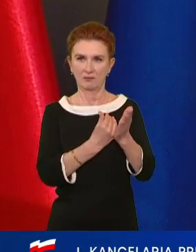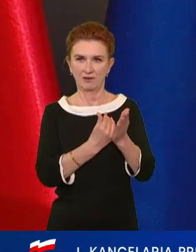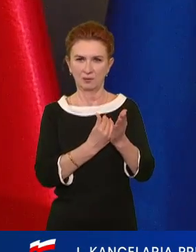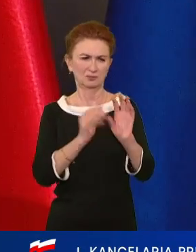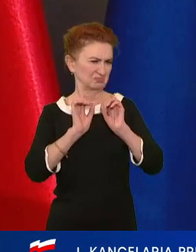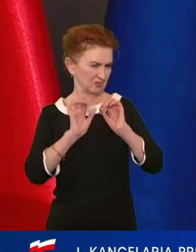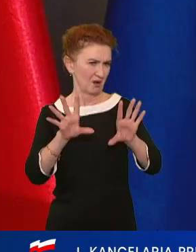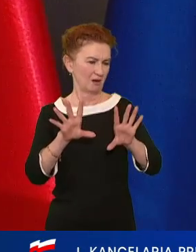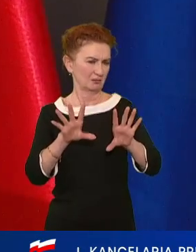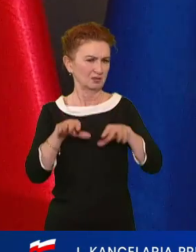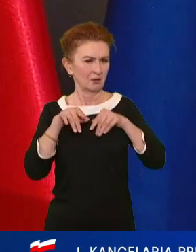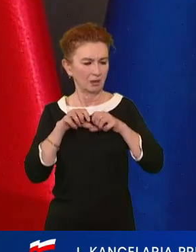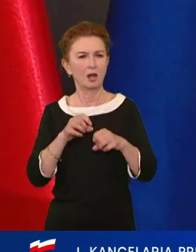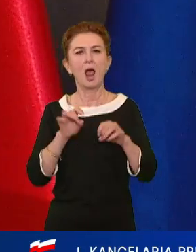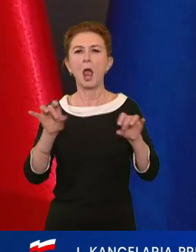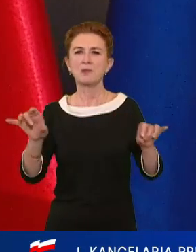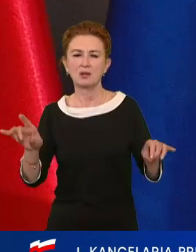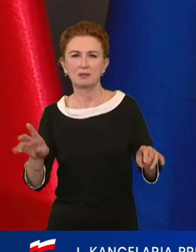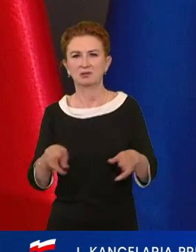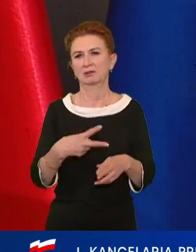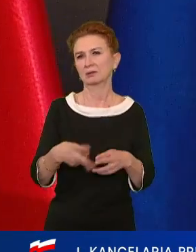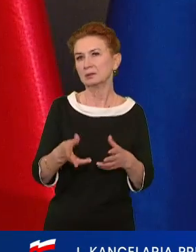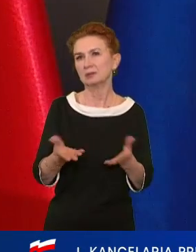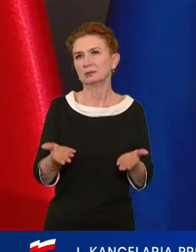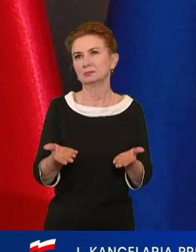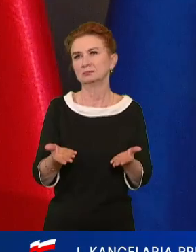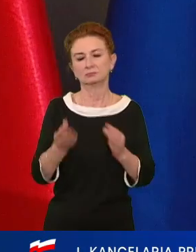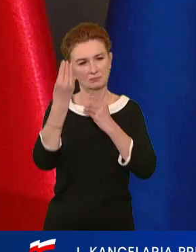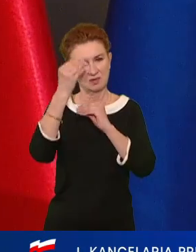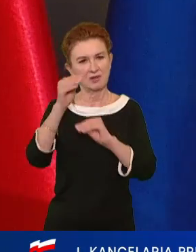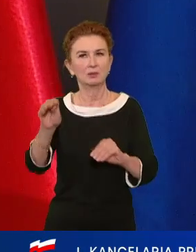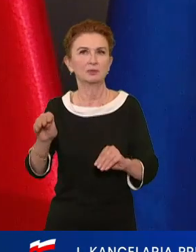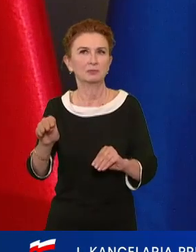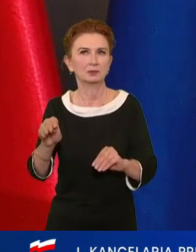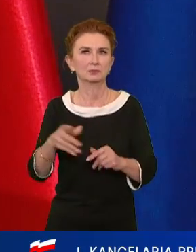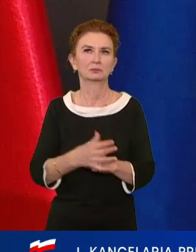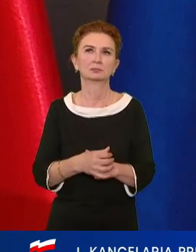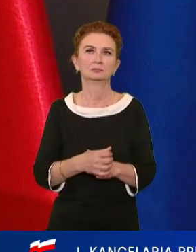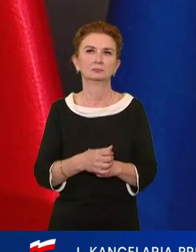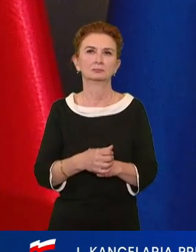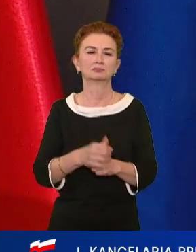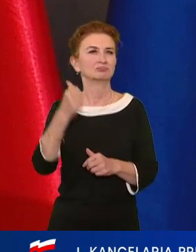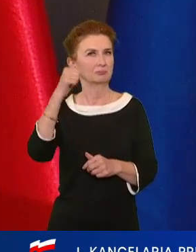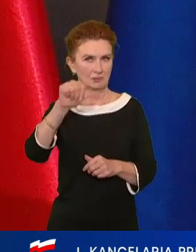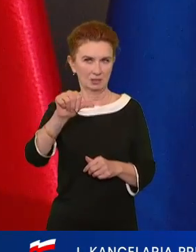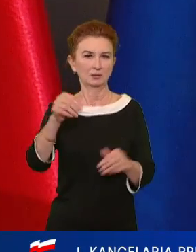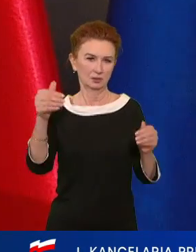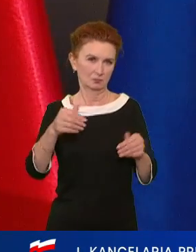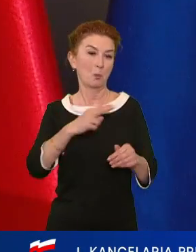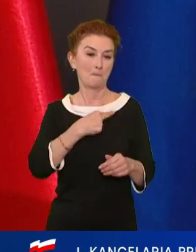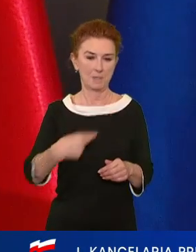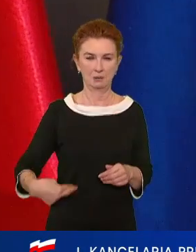dosyć jasne dynamiczne natomiast kiedy poinformujemy że w przyszłym tygodniu pan